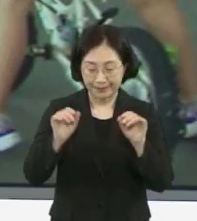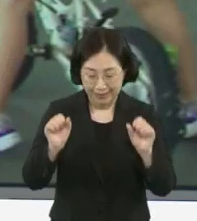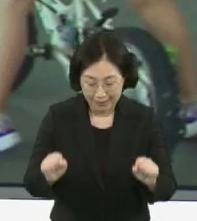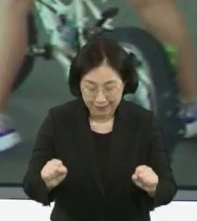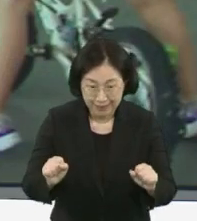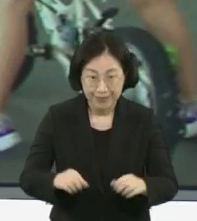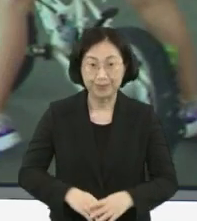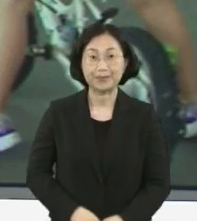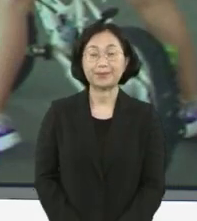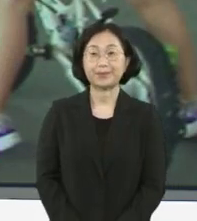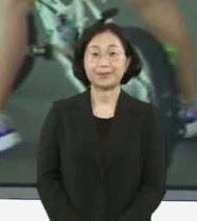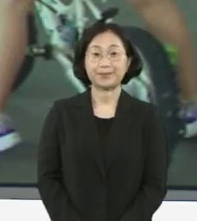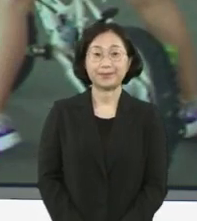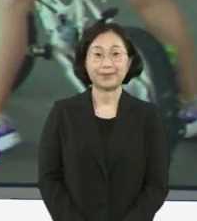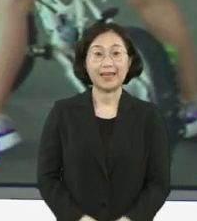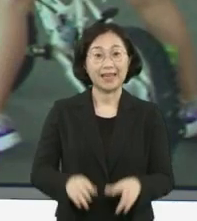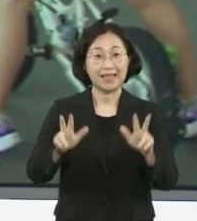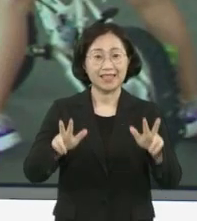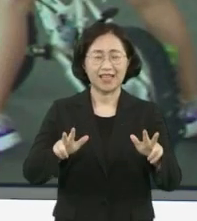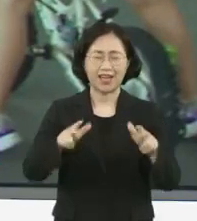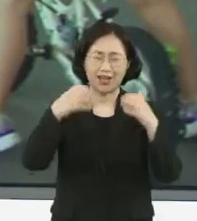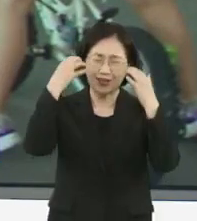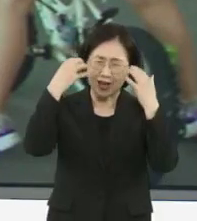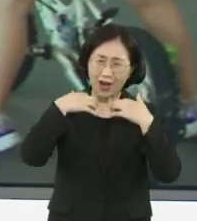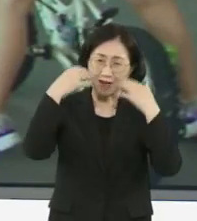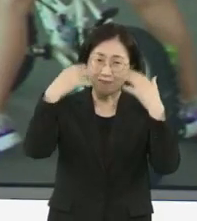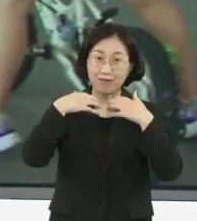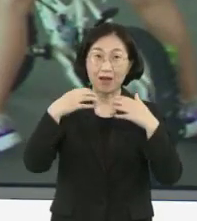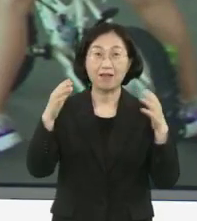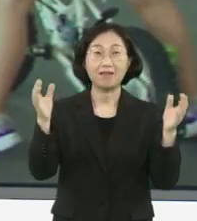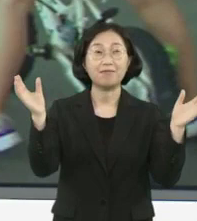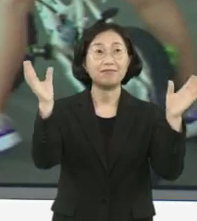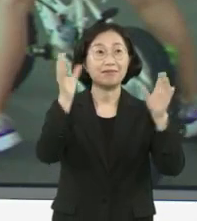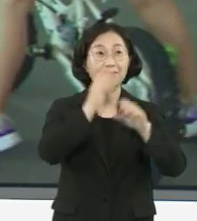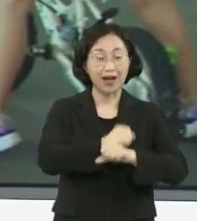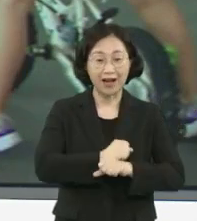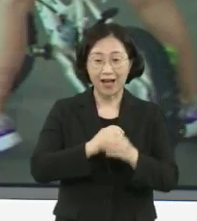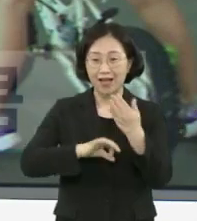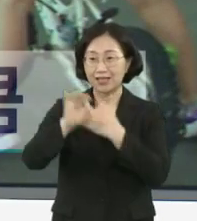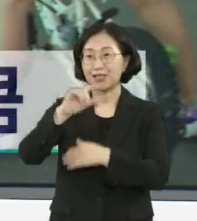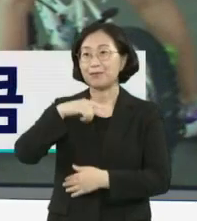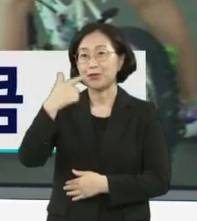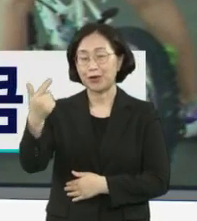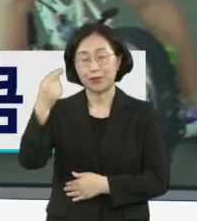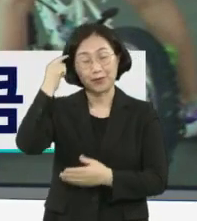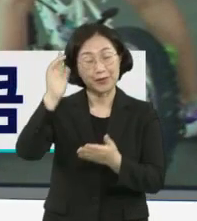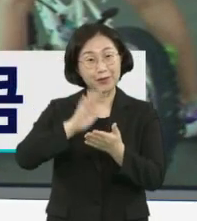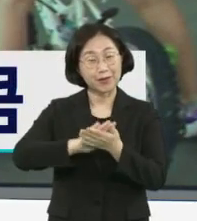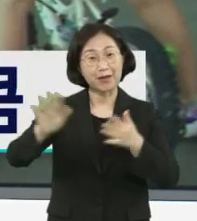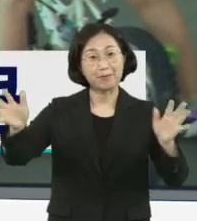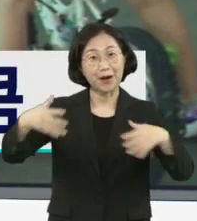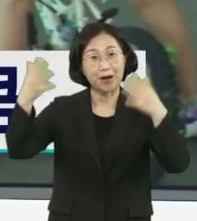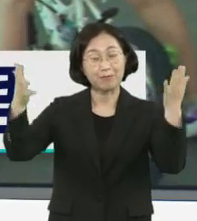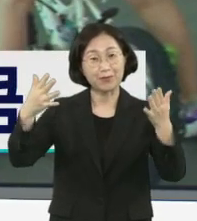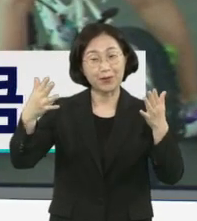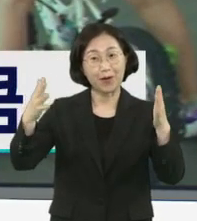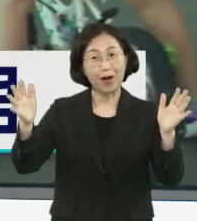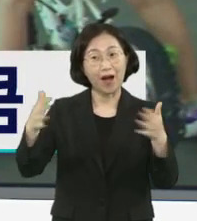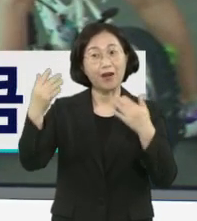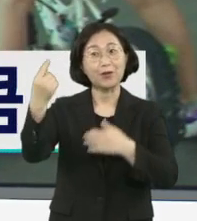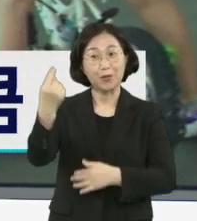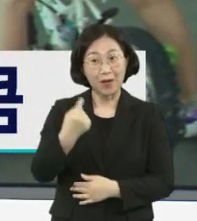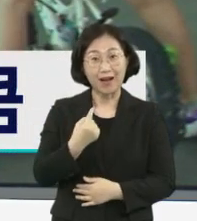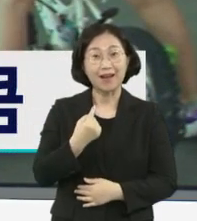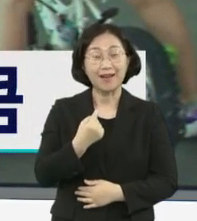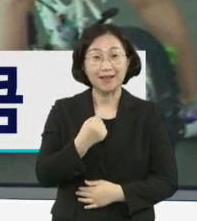여러분 안녕하십니까? 이제 무덥던 여름이 지나고 아침 저녁으로 선선한 바람이 불면서 가을이 성큼